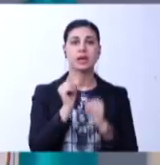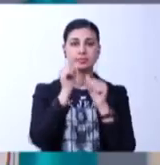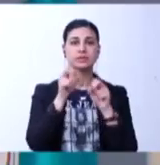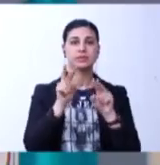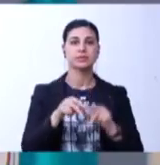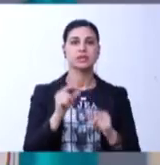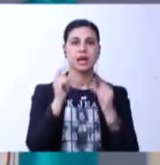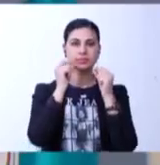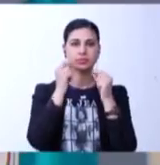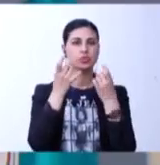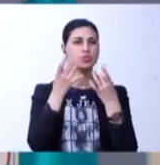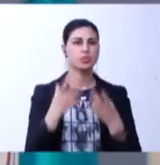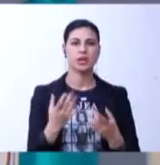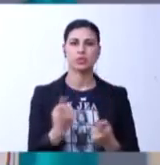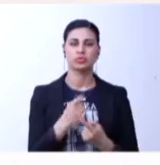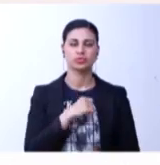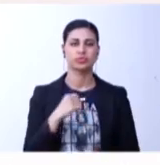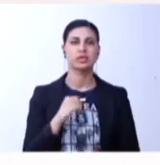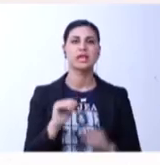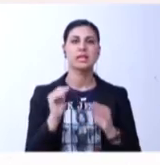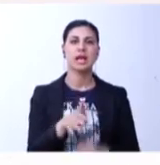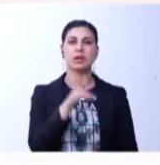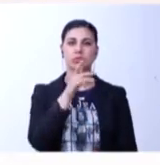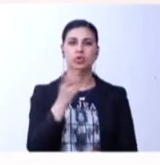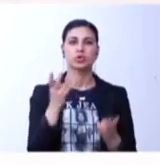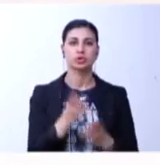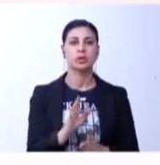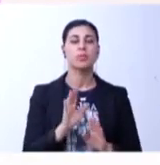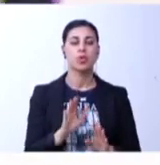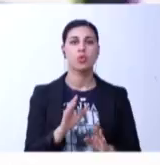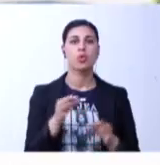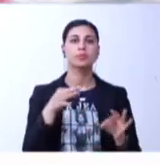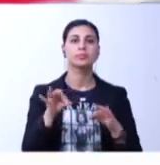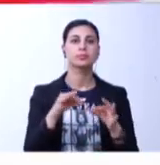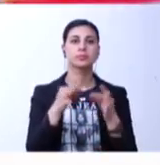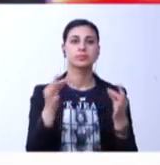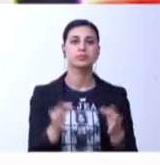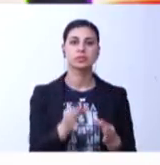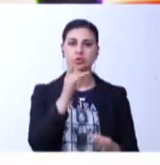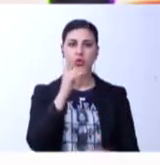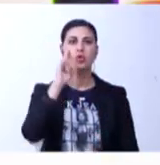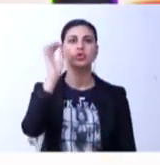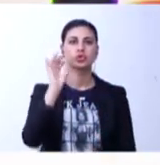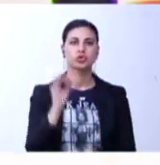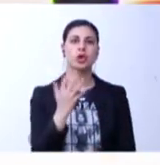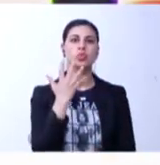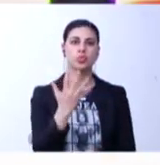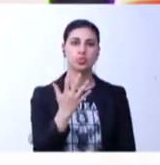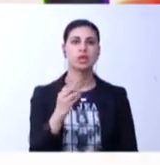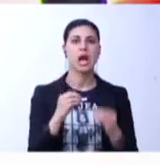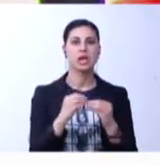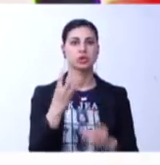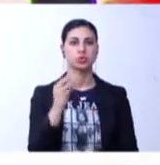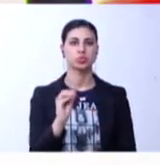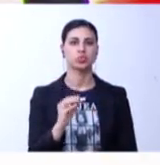შემთხვევაში ჩამკეტი უბრალოდ უნდა ჩავკეთოთ და შედარებით უფრო ნაკლები დრო ჭირდება, ხოლო გამჭვირვალე კაპების შემთხვევაში, ხშირ შემთხვევაში 5 ან მაქსიმუმ 10